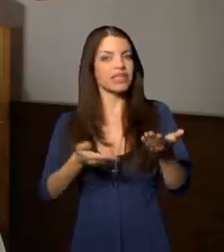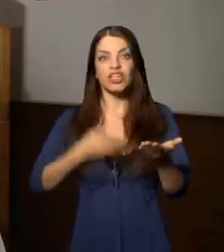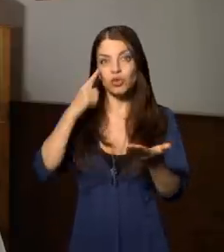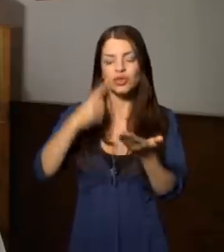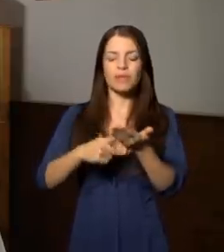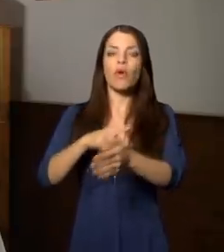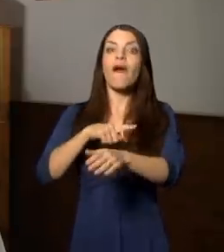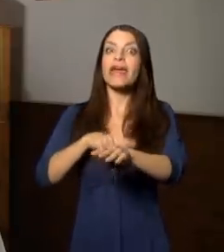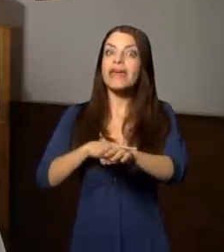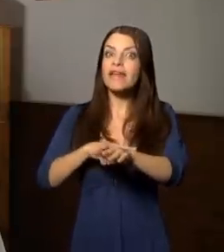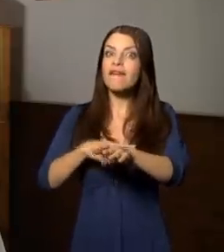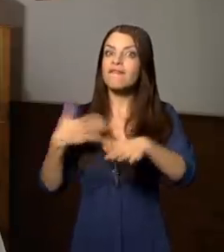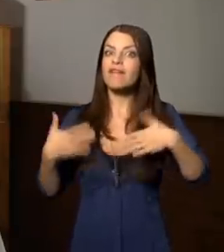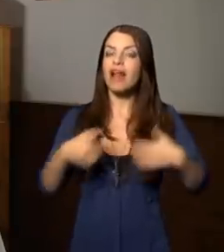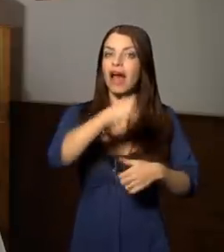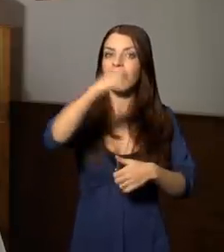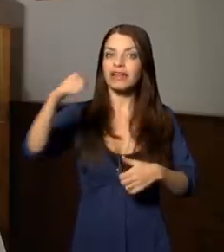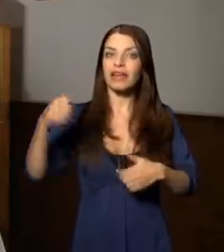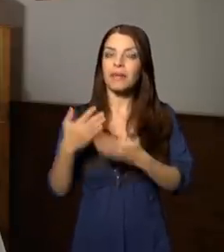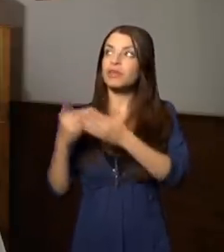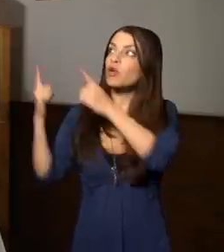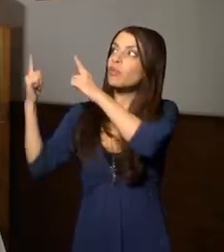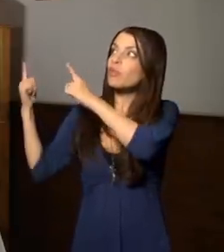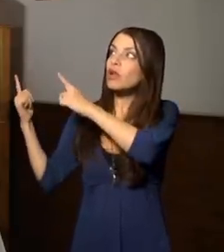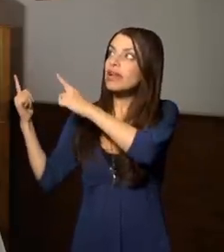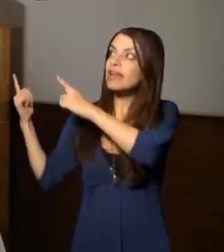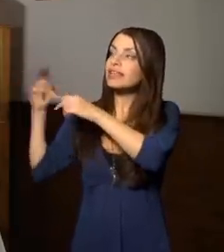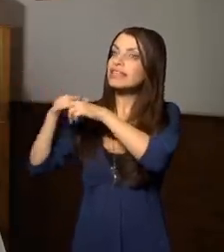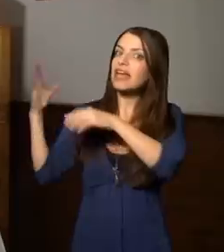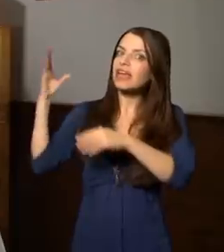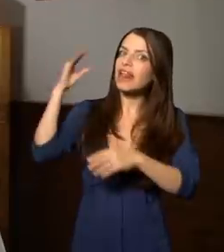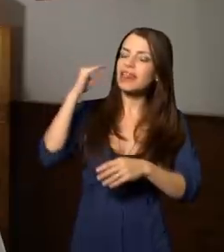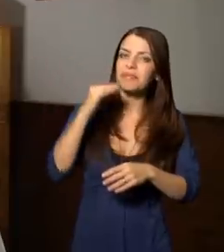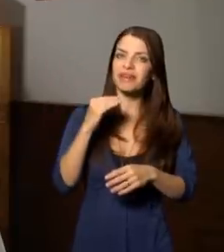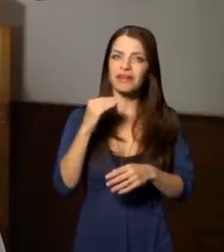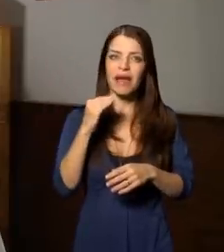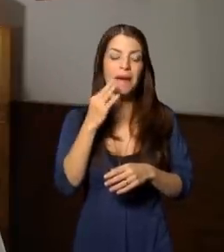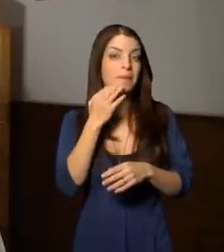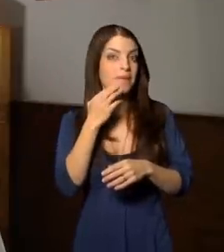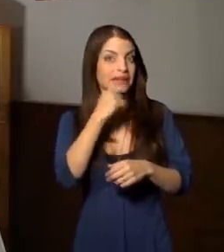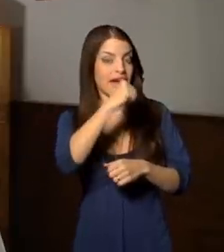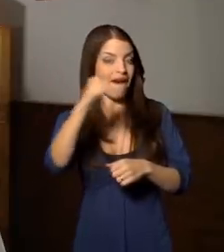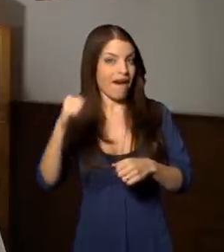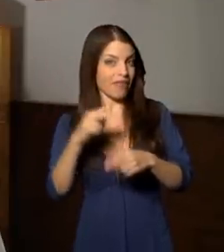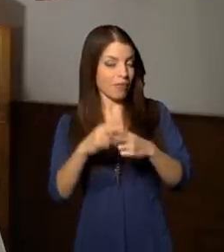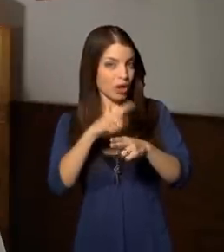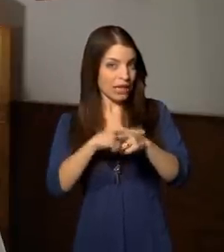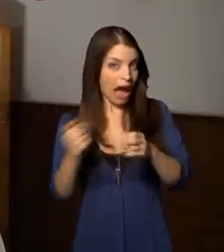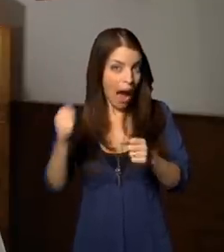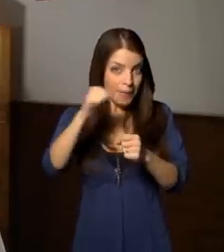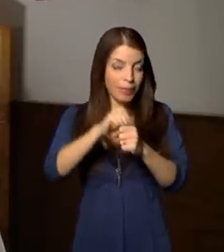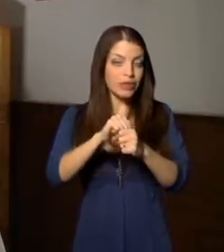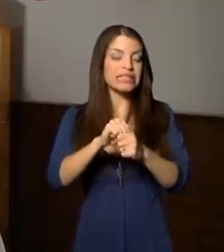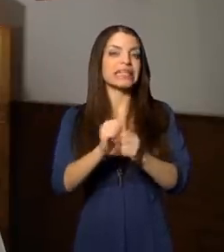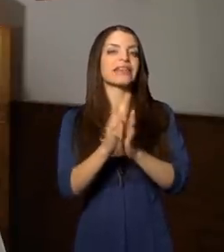nħallu spazju fil-ħajja tagħna biex jidħol il-Mulej. Aktar ma nagħtu ħin lit-talb, aktar